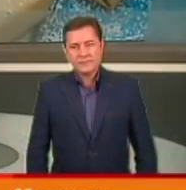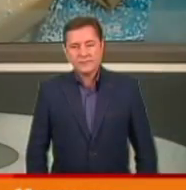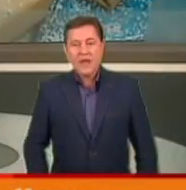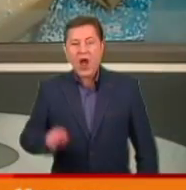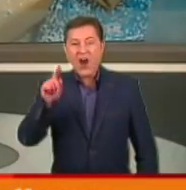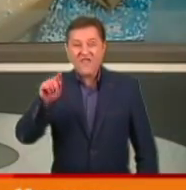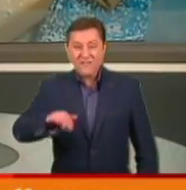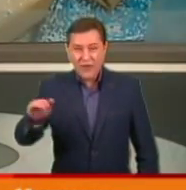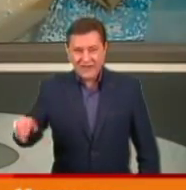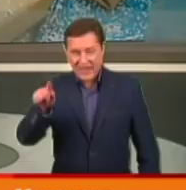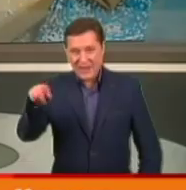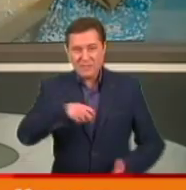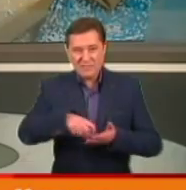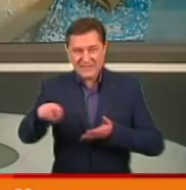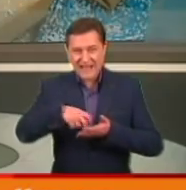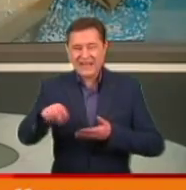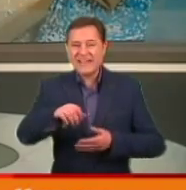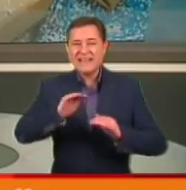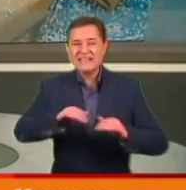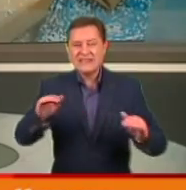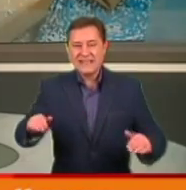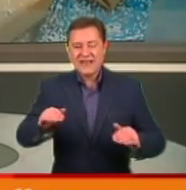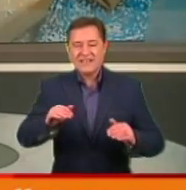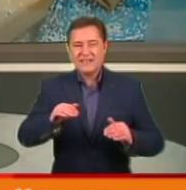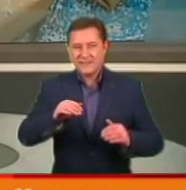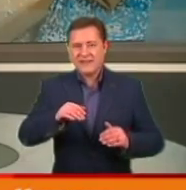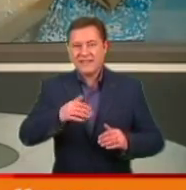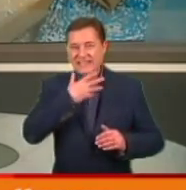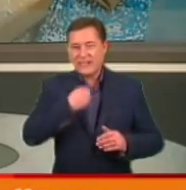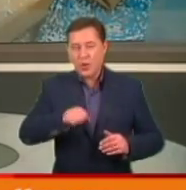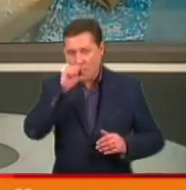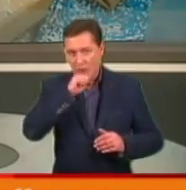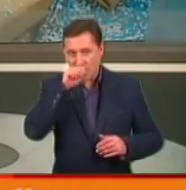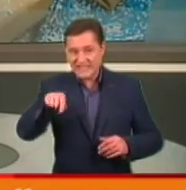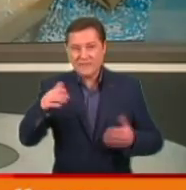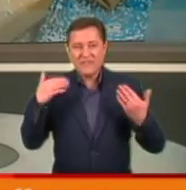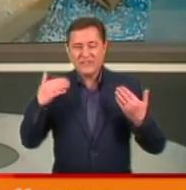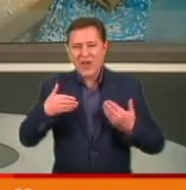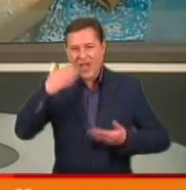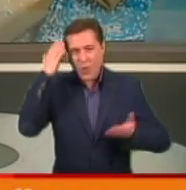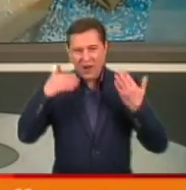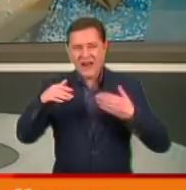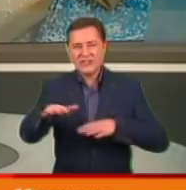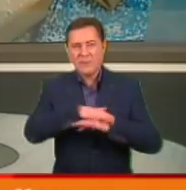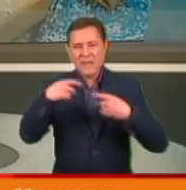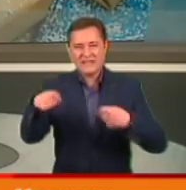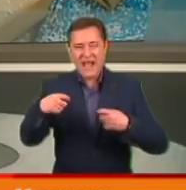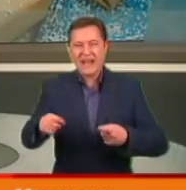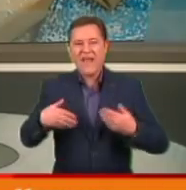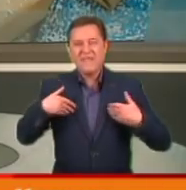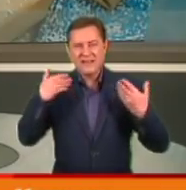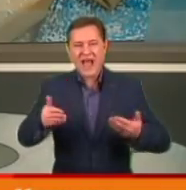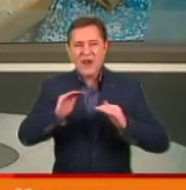Вони писали листи дідові Морозові, і їхні бажання здійснилися. Цими вихідними на Різдвяному кураж-базарі вітали малят, які